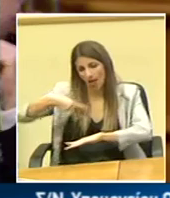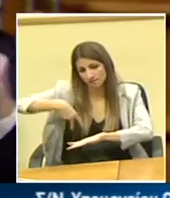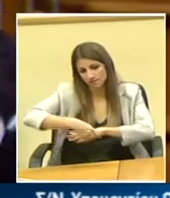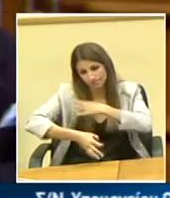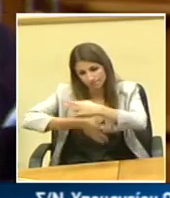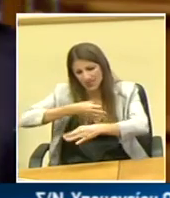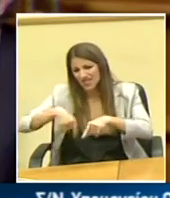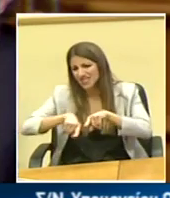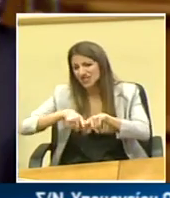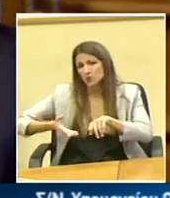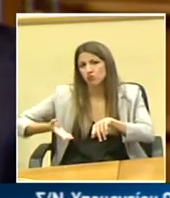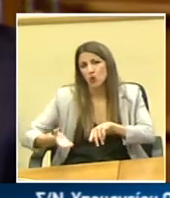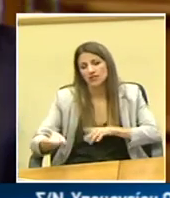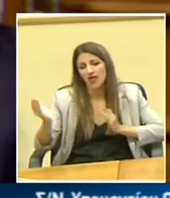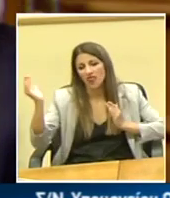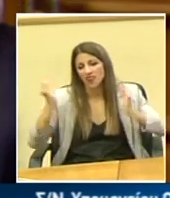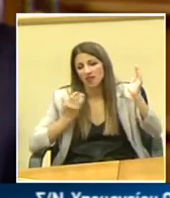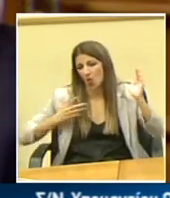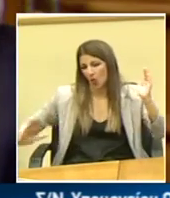πρότασης δυσπιστίας.